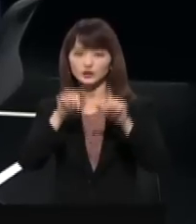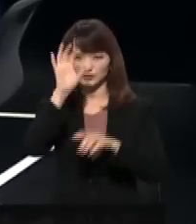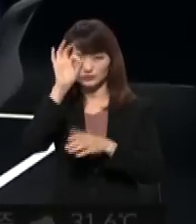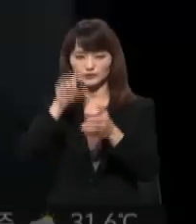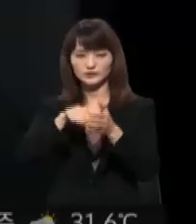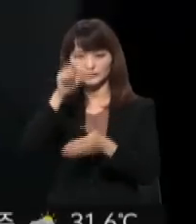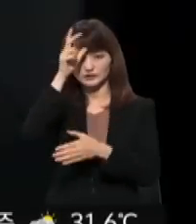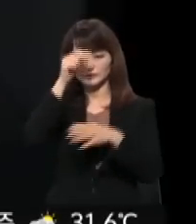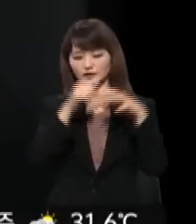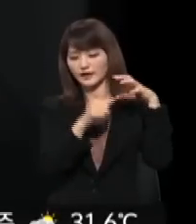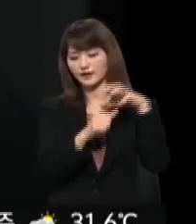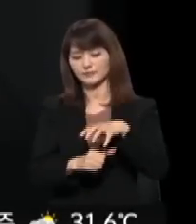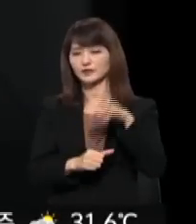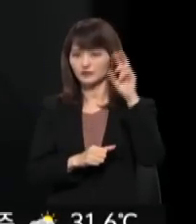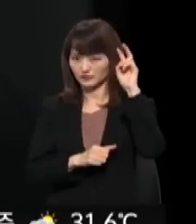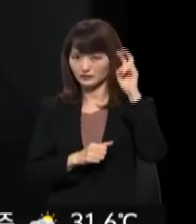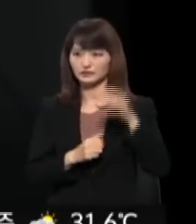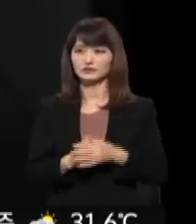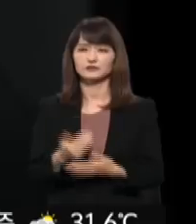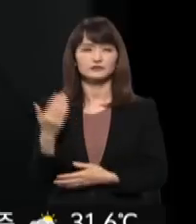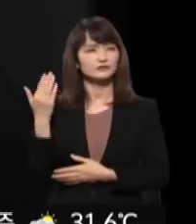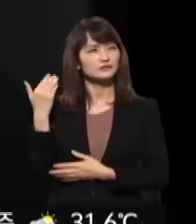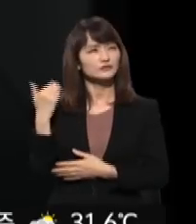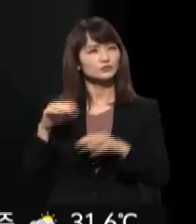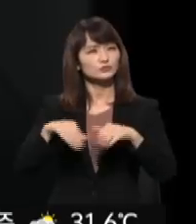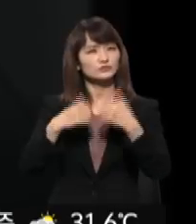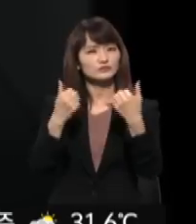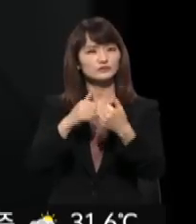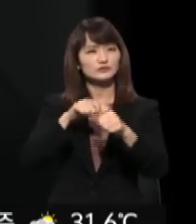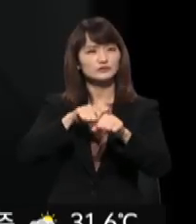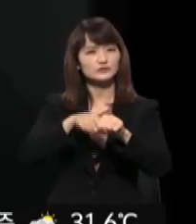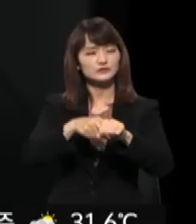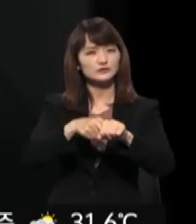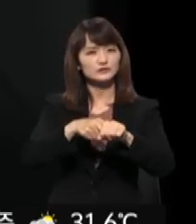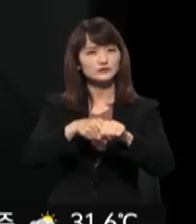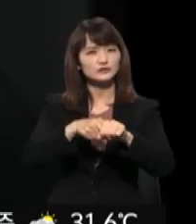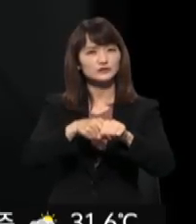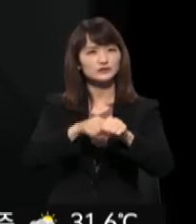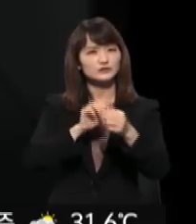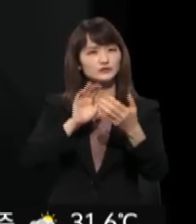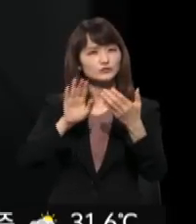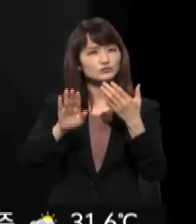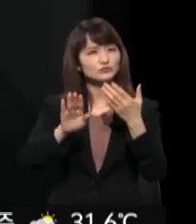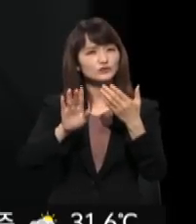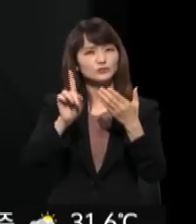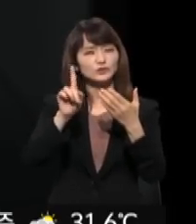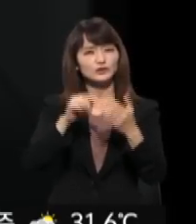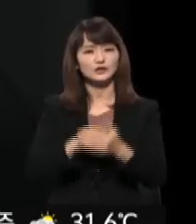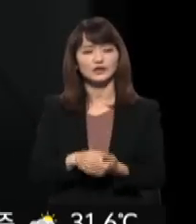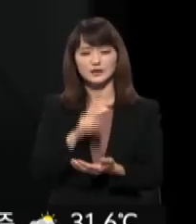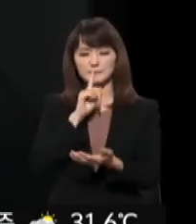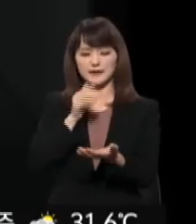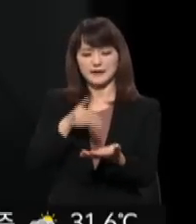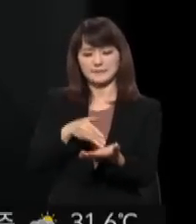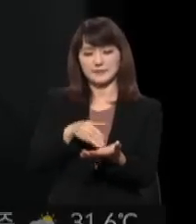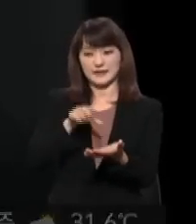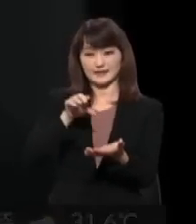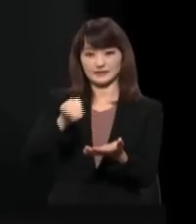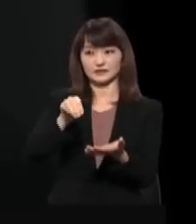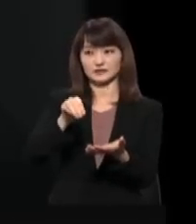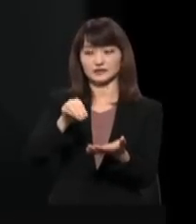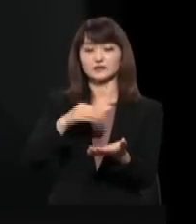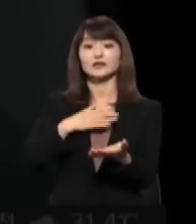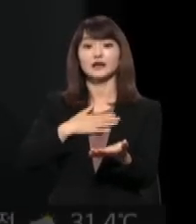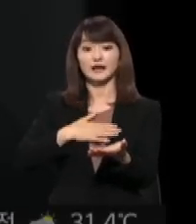전에 국회에서 무슨 아마 징계 직후였다 징계가 진행되는 도중이었나 마이크 꺼진 줄 알고 뭔들끼리 얘기하다가